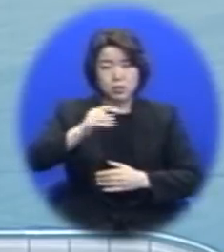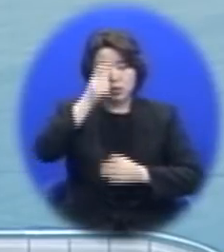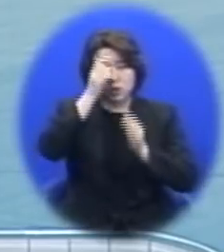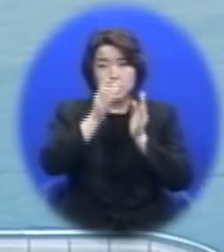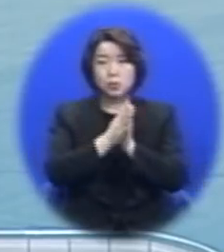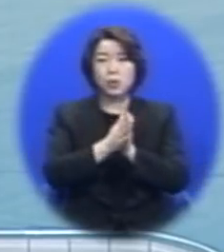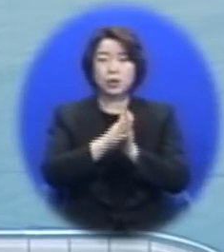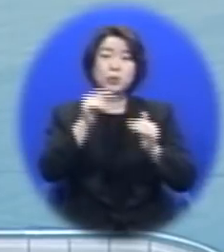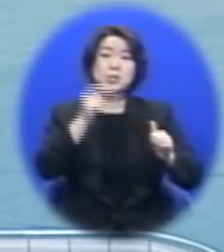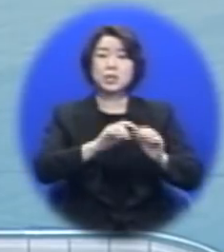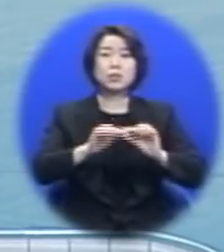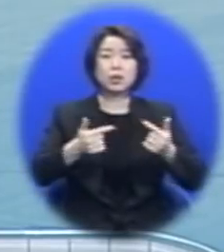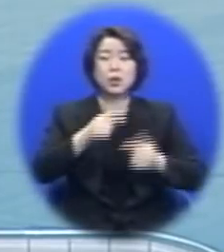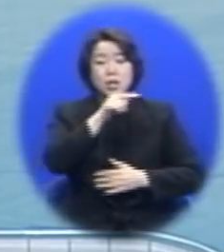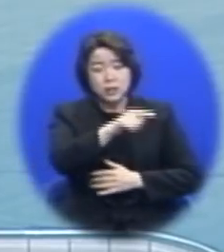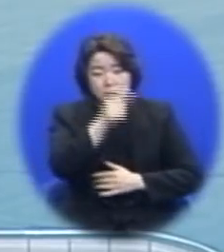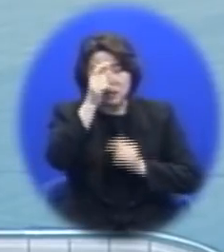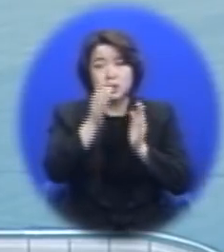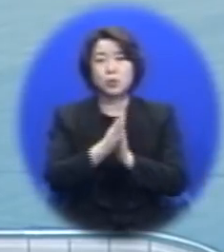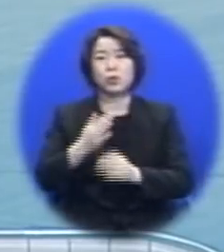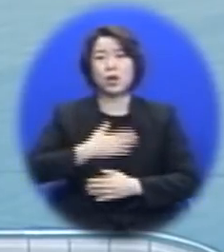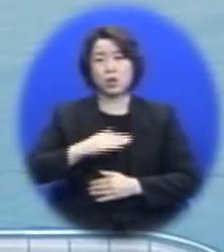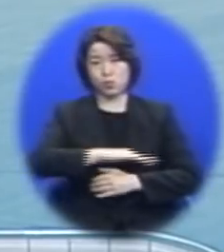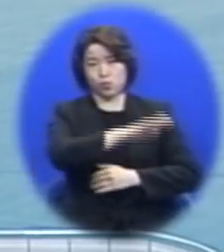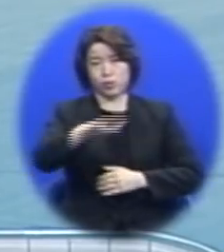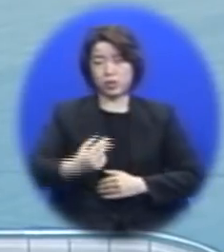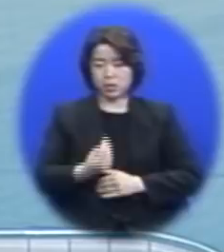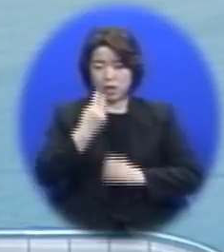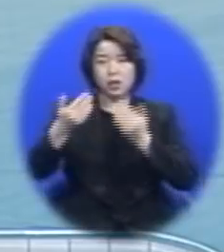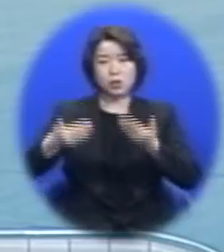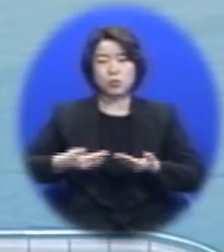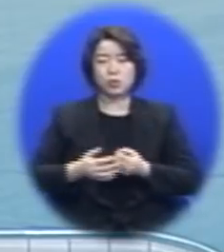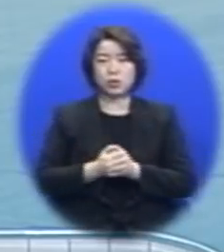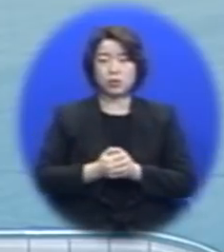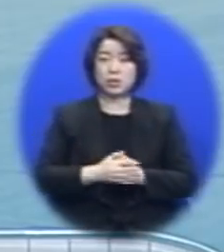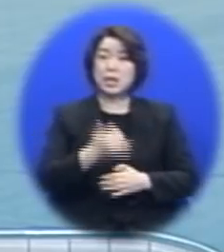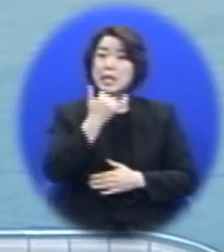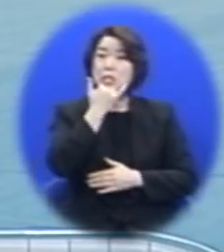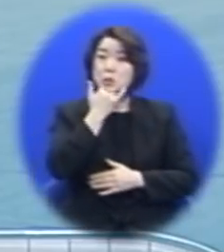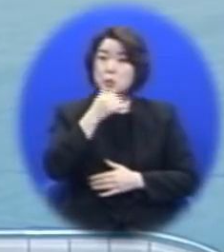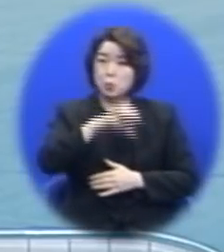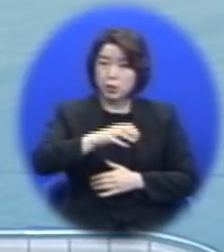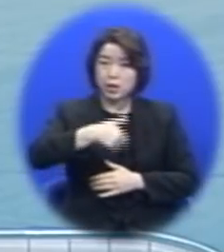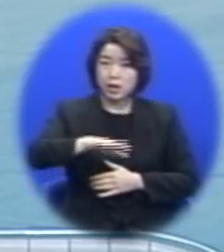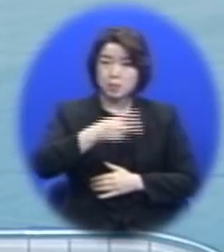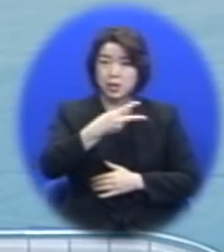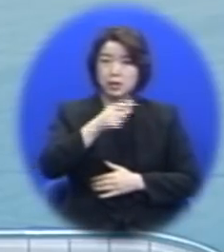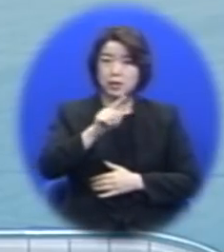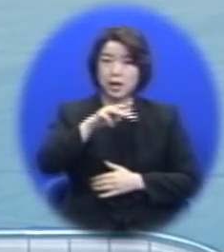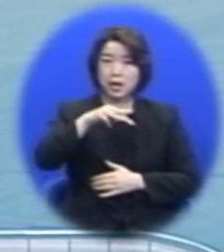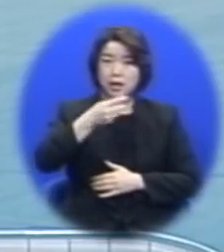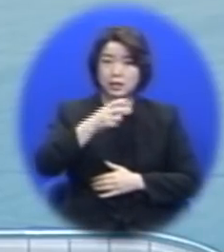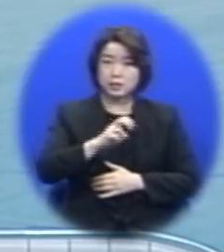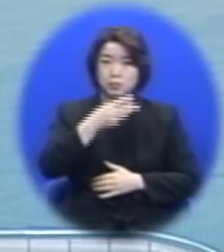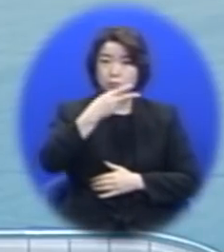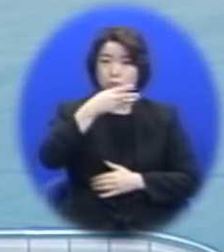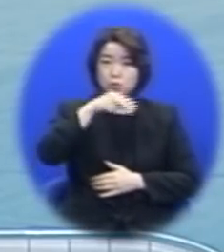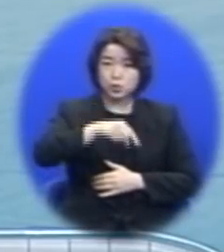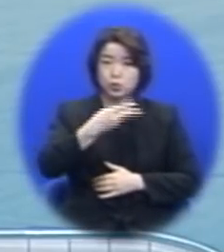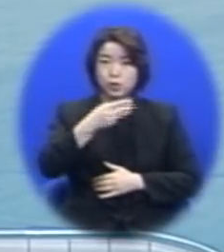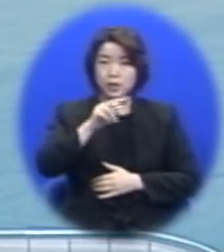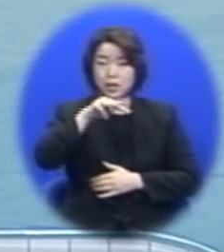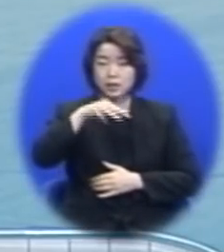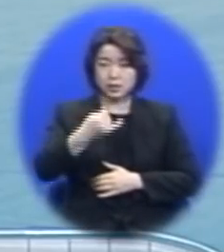기도가 우리를 살려요. 독일에 가면 다름슈타트에 마리아 자매회라고